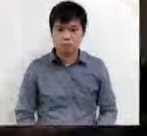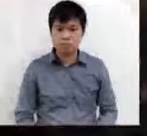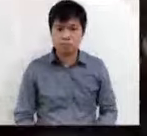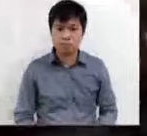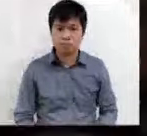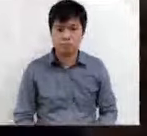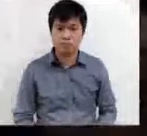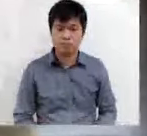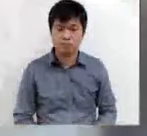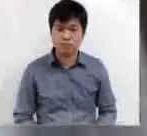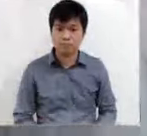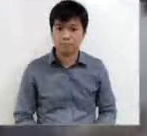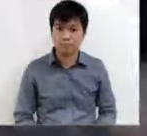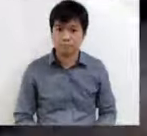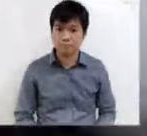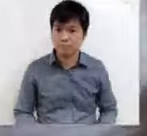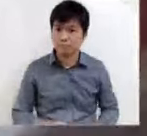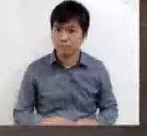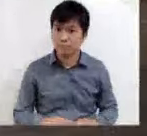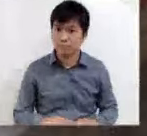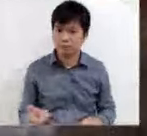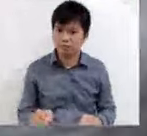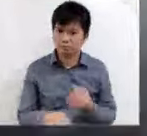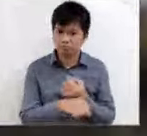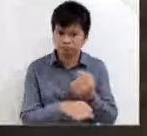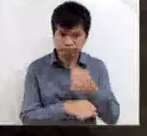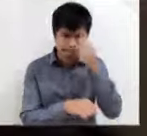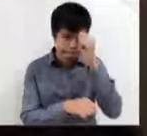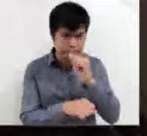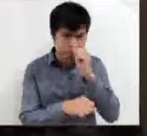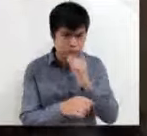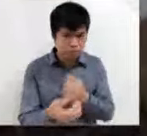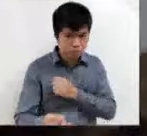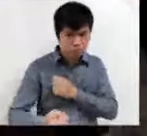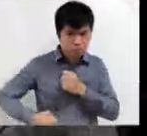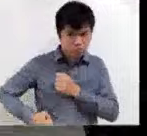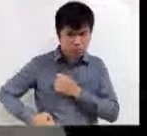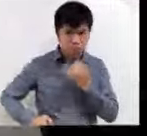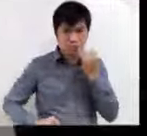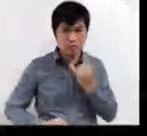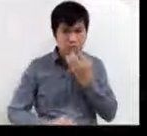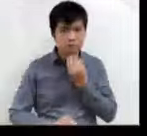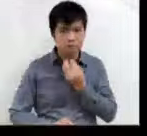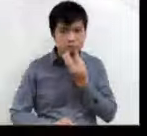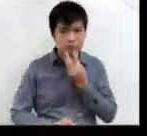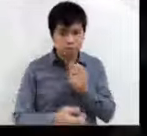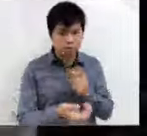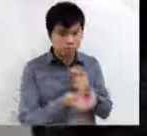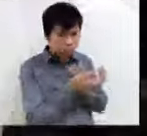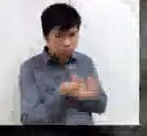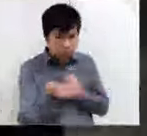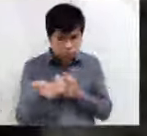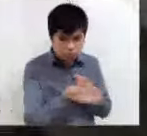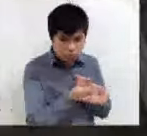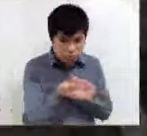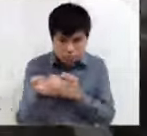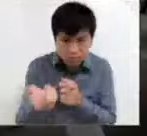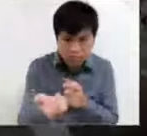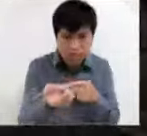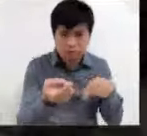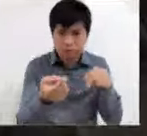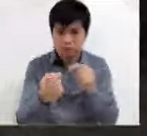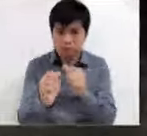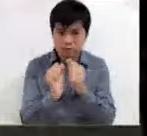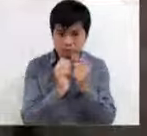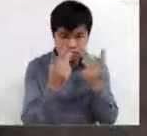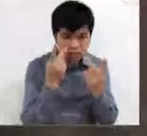Pero hindi nagpapatinag ang mga Israeli forces. Sa videong ito, kita ang kanilang pag-atake sa Khan Yunis na nasa timog na bahagi